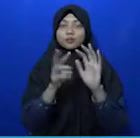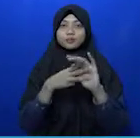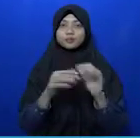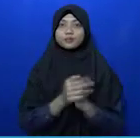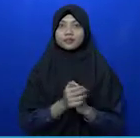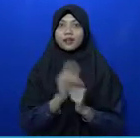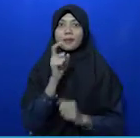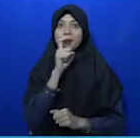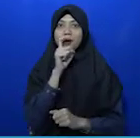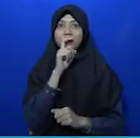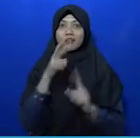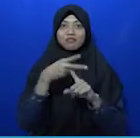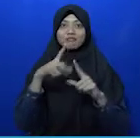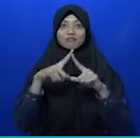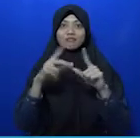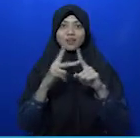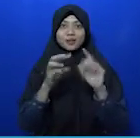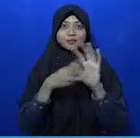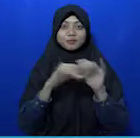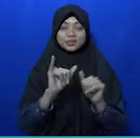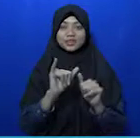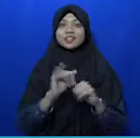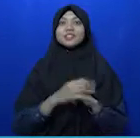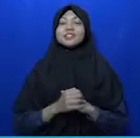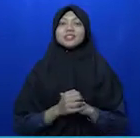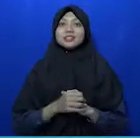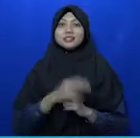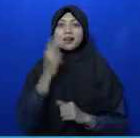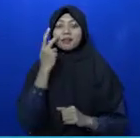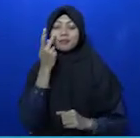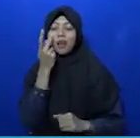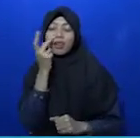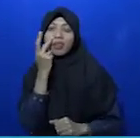juga Bapak Dr. Fahmi Radi MBA, pengamat